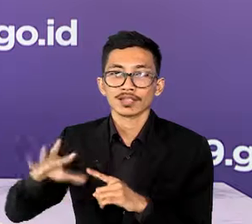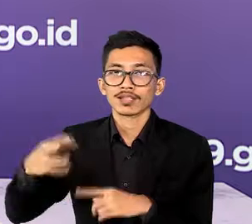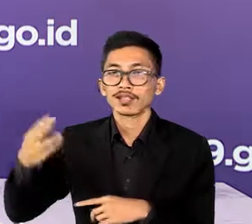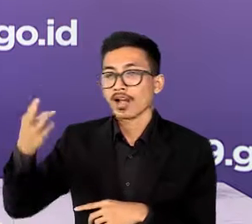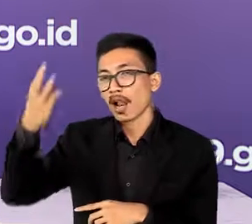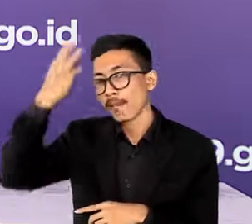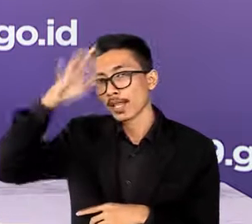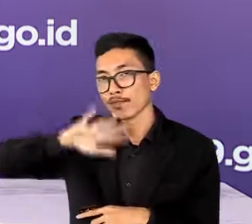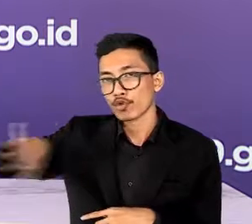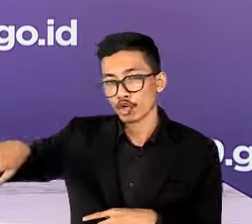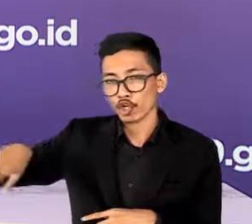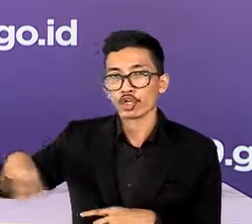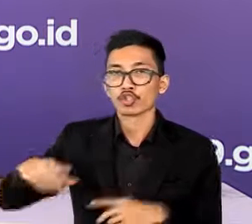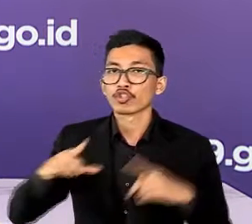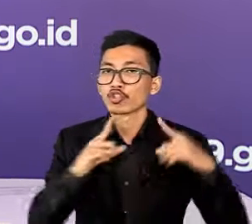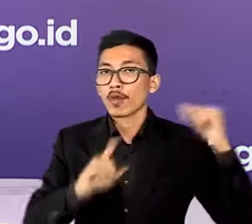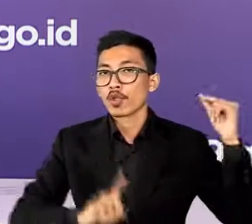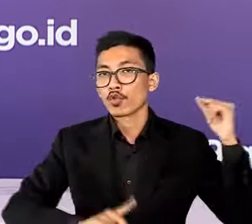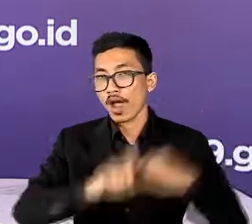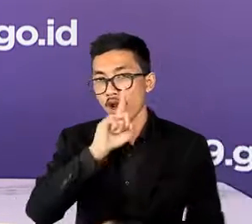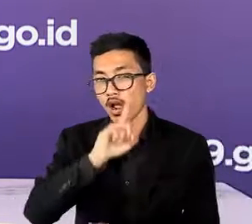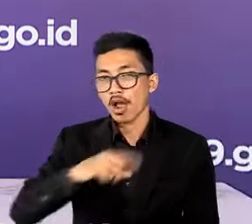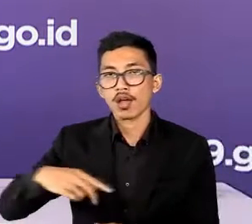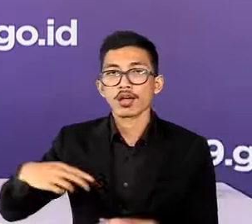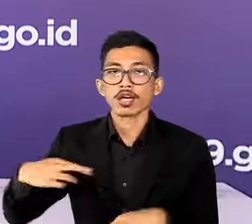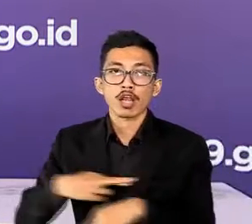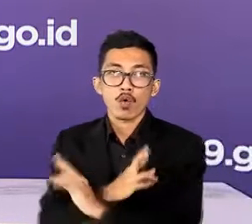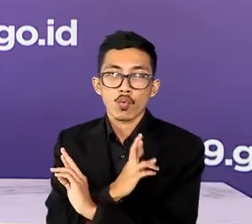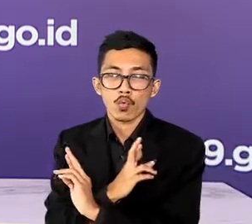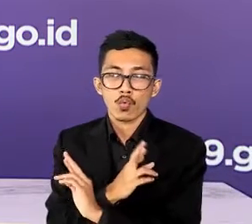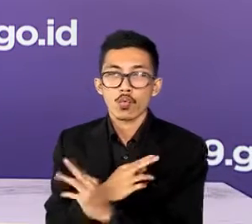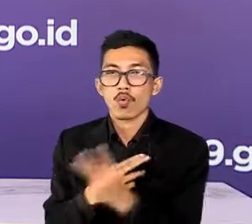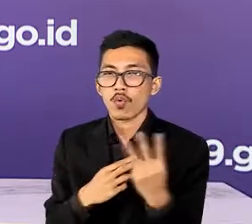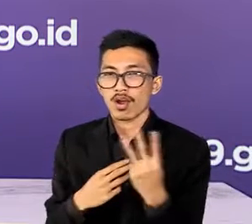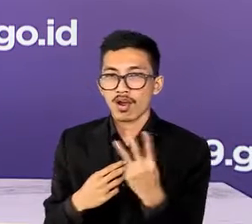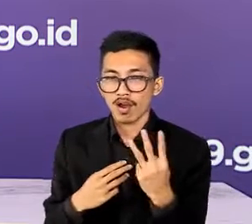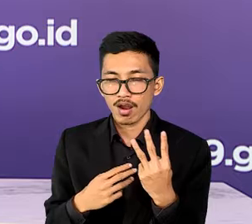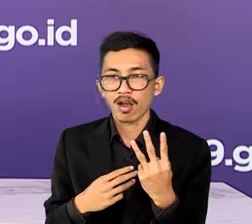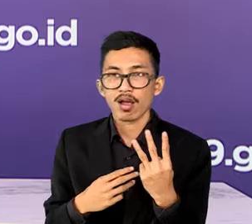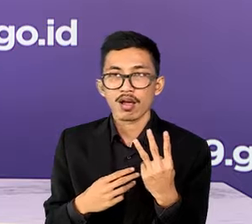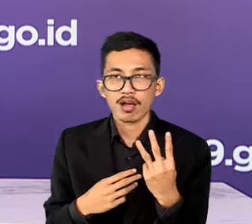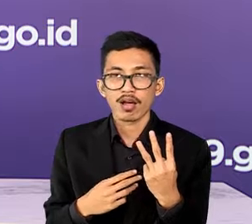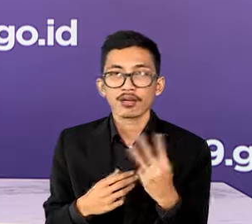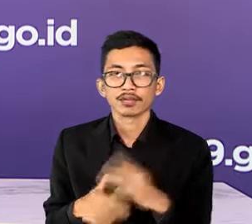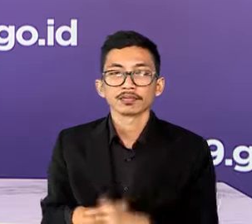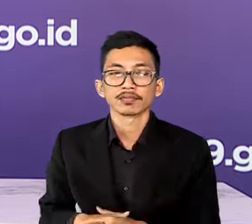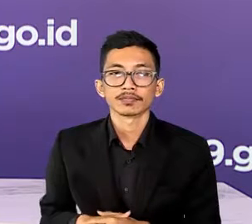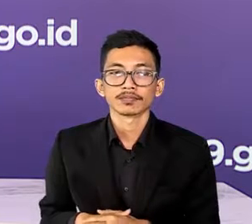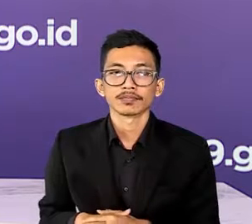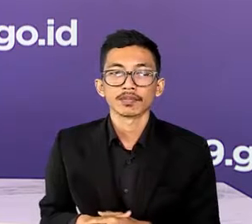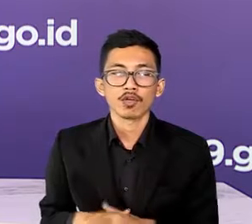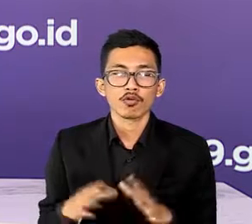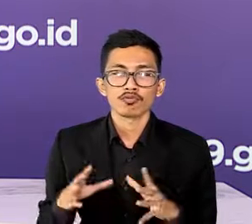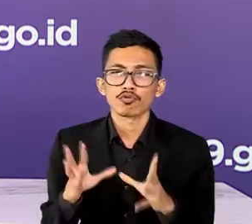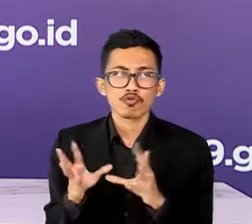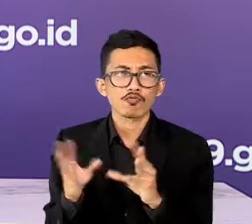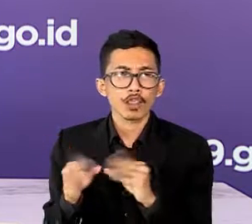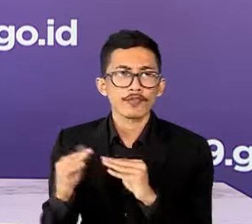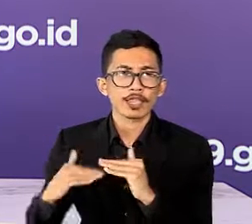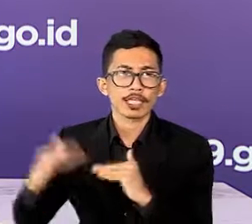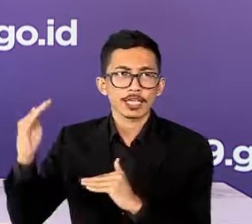Timur Sumatera Utara dan Riau sedangkan tiga provinsi di luar jawa-bali dengan kasus kumulatif tinggi